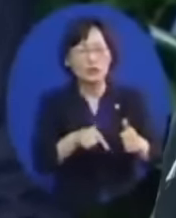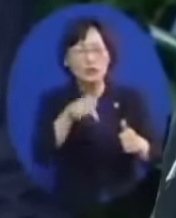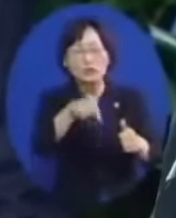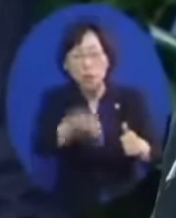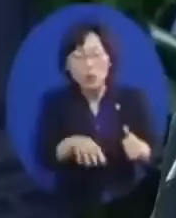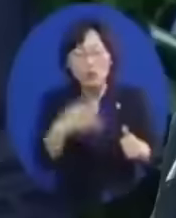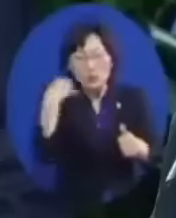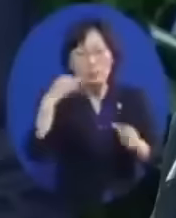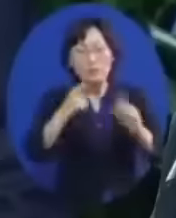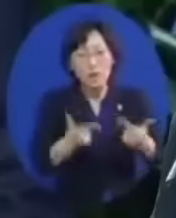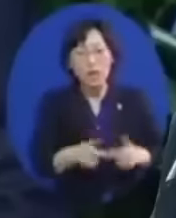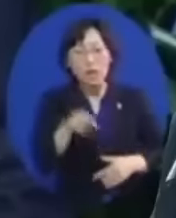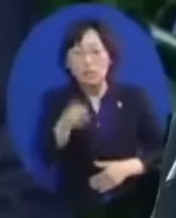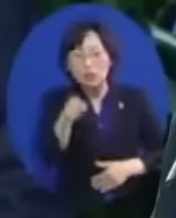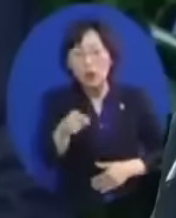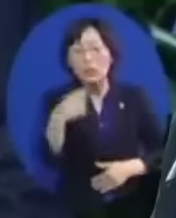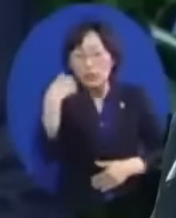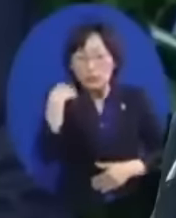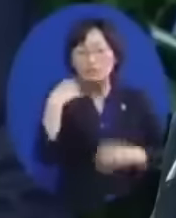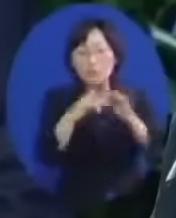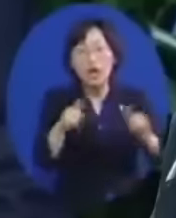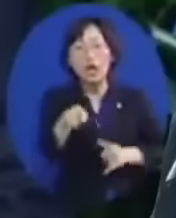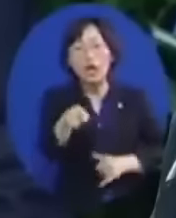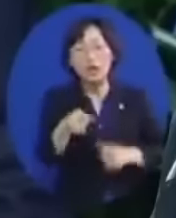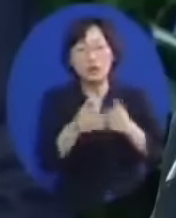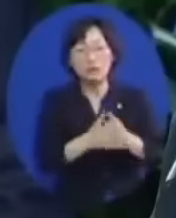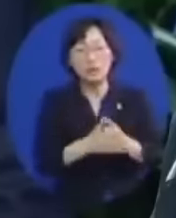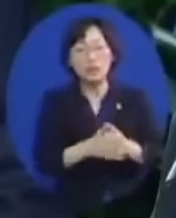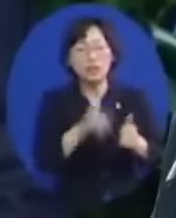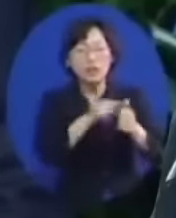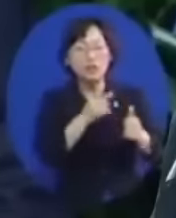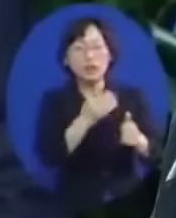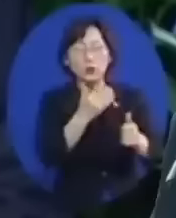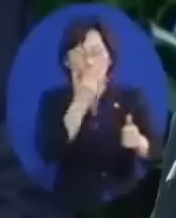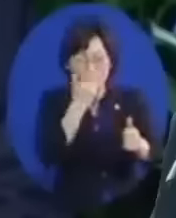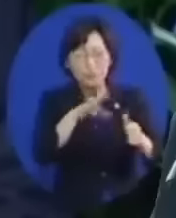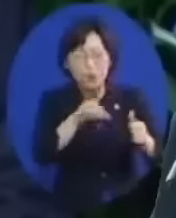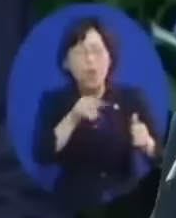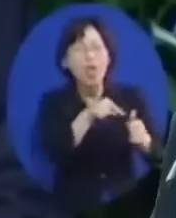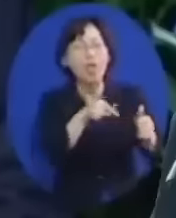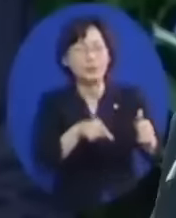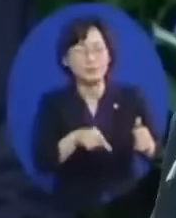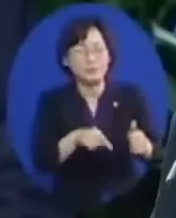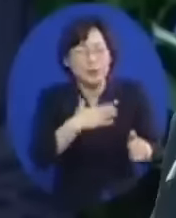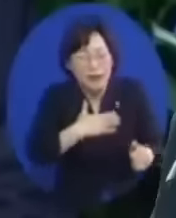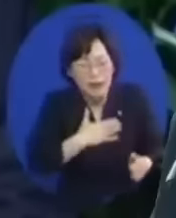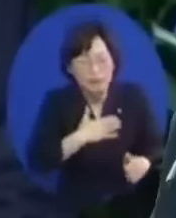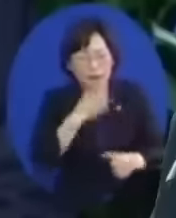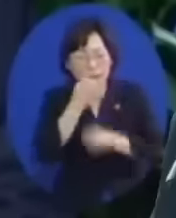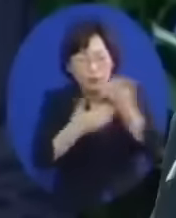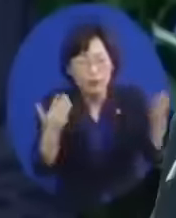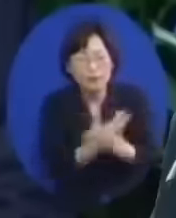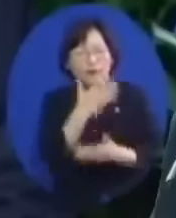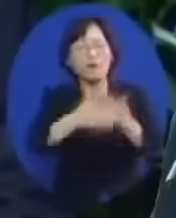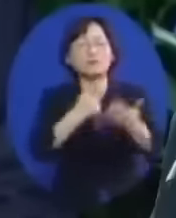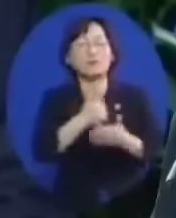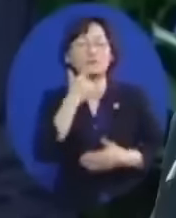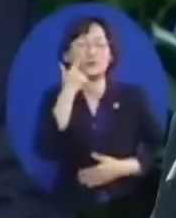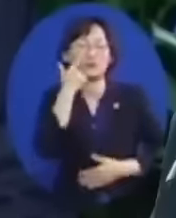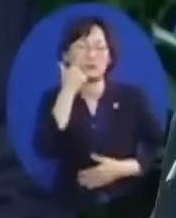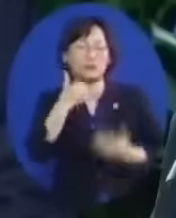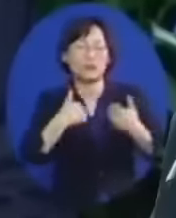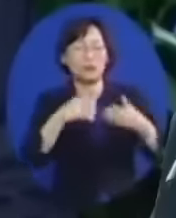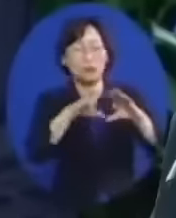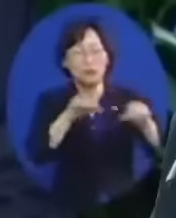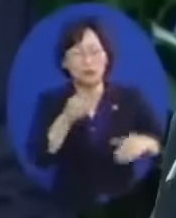아닌데 죄는 책임자니까 자기 책임을 다하는 것이다. 온유하고 겸손해라. 내가 그 자리에 서서 회개를 했습니다. 하나님 아버지,